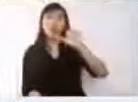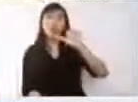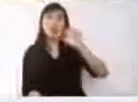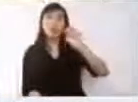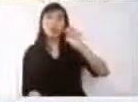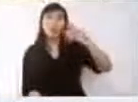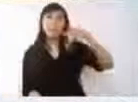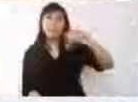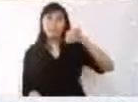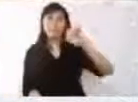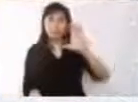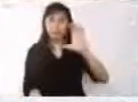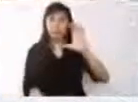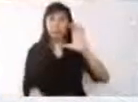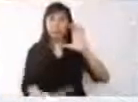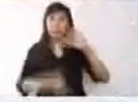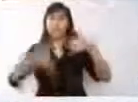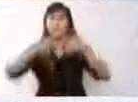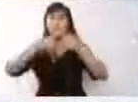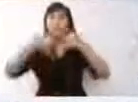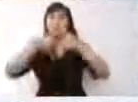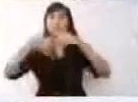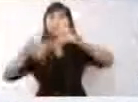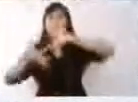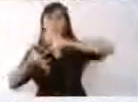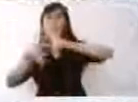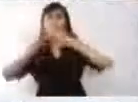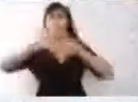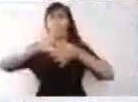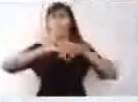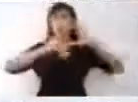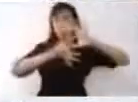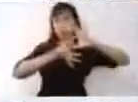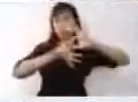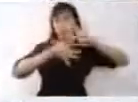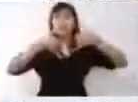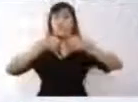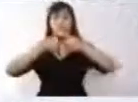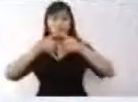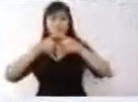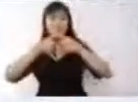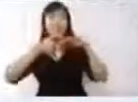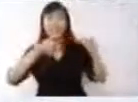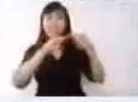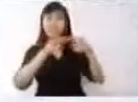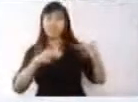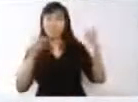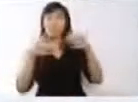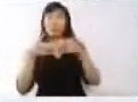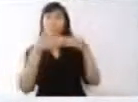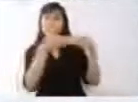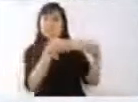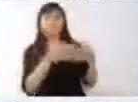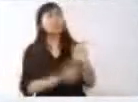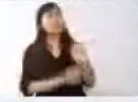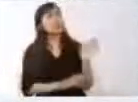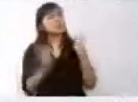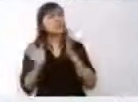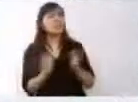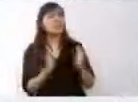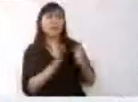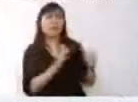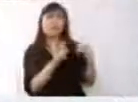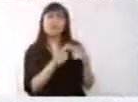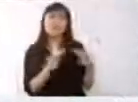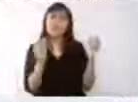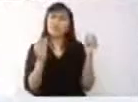recovery games, yung the first Olympic Games post-COVID. At nagbibigay po sila, naghahanda po sila